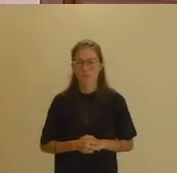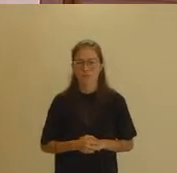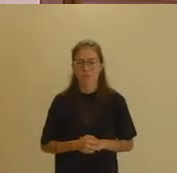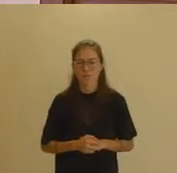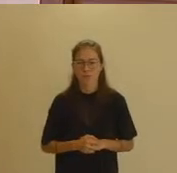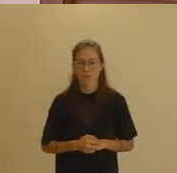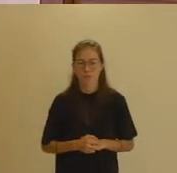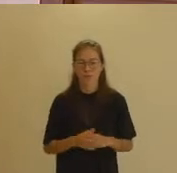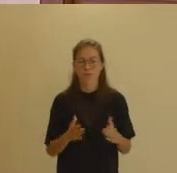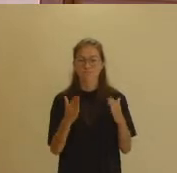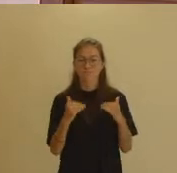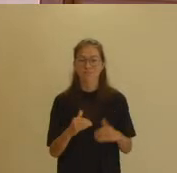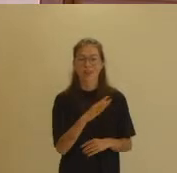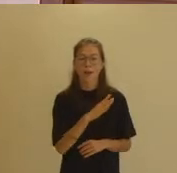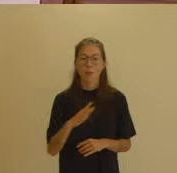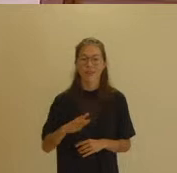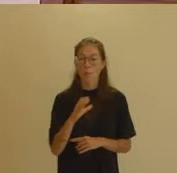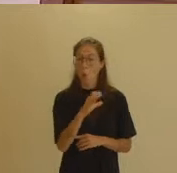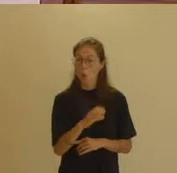Puis Mme Céline Cotina,